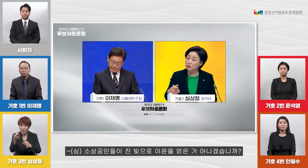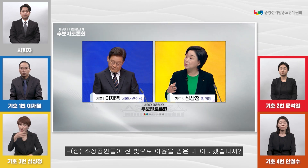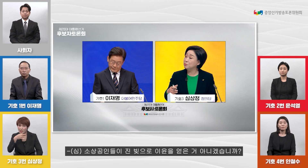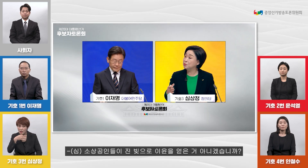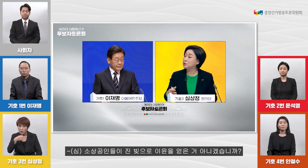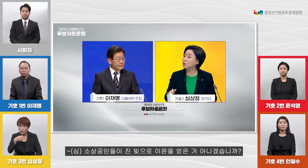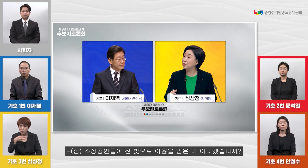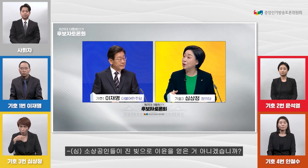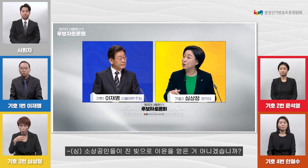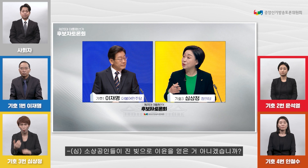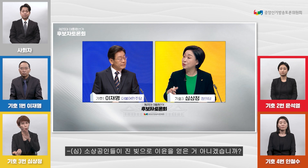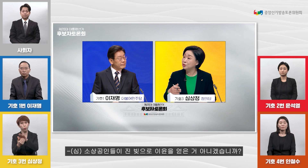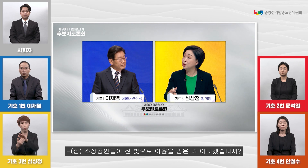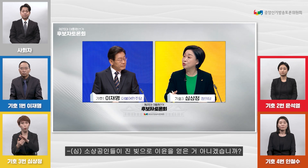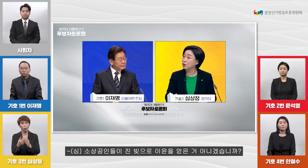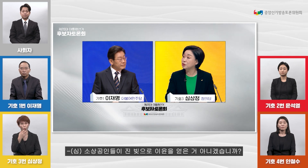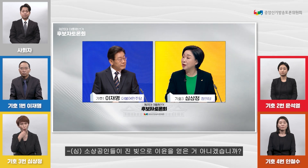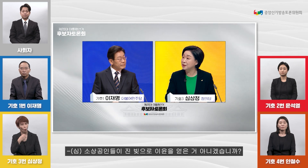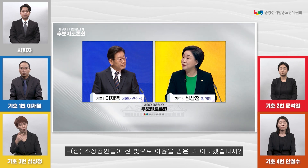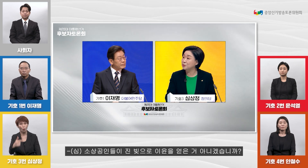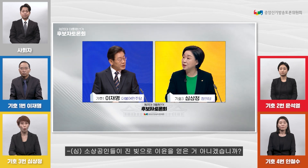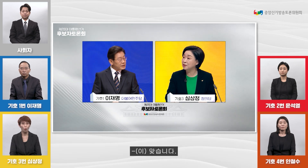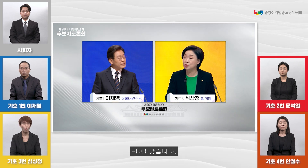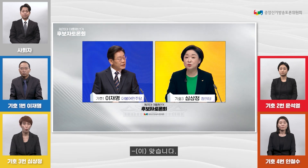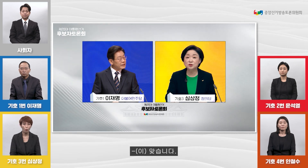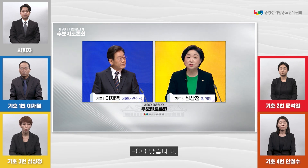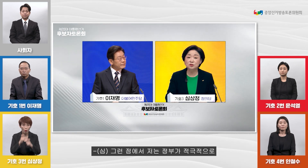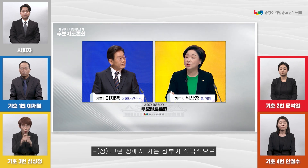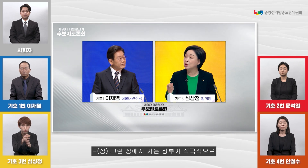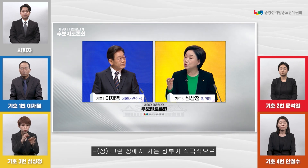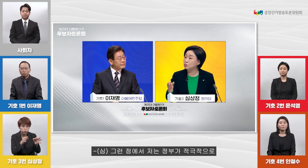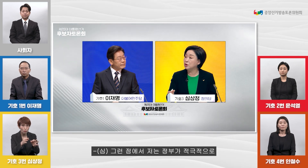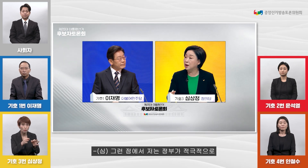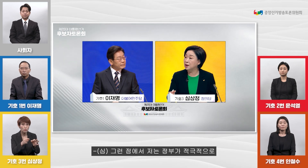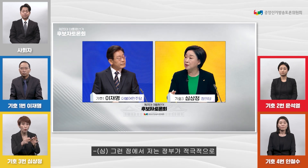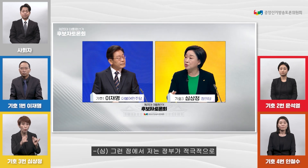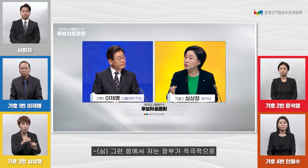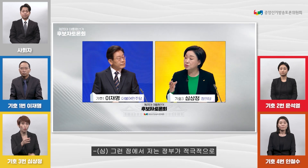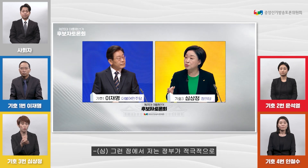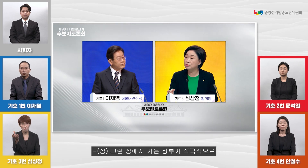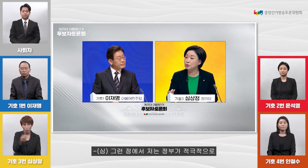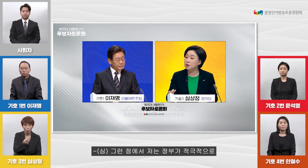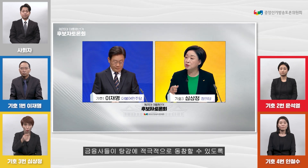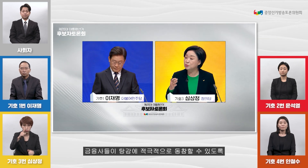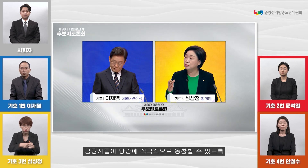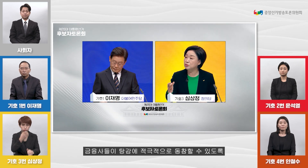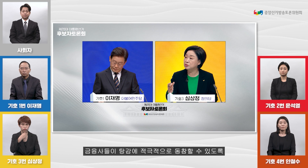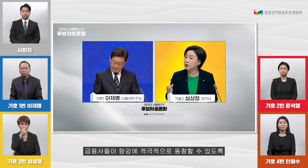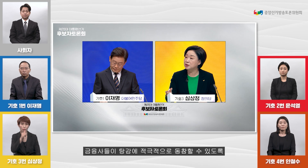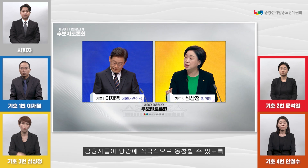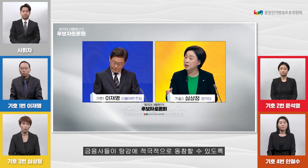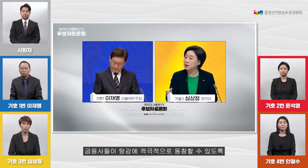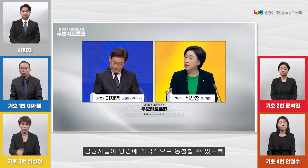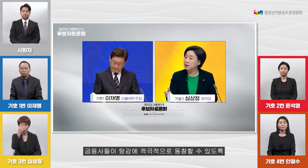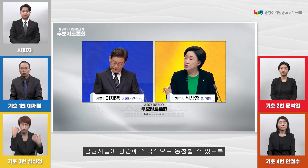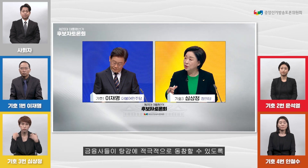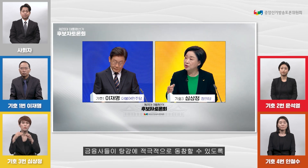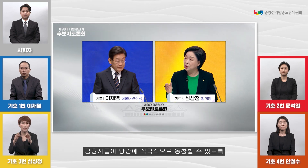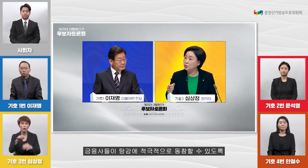진 빚으로 그 이윤을 얻은 거 아니겠습니까? 맞습니다. 그런 점에서 저는 정부가 적극적으로 이